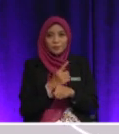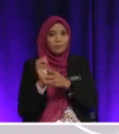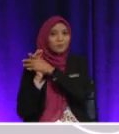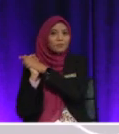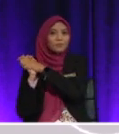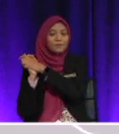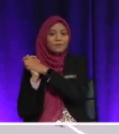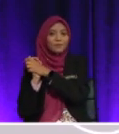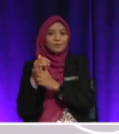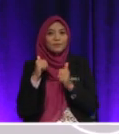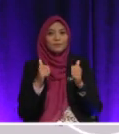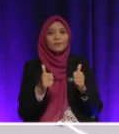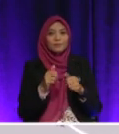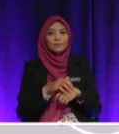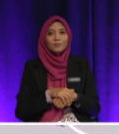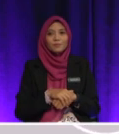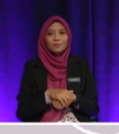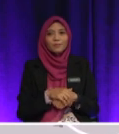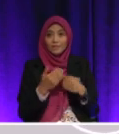bagus Adira